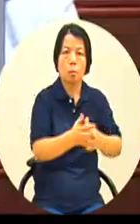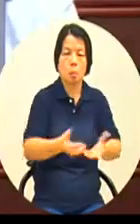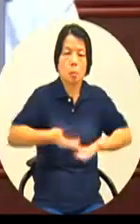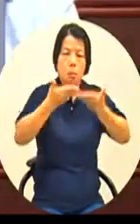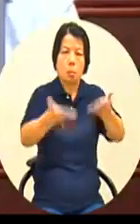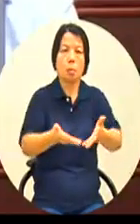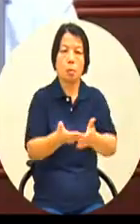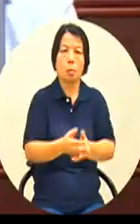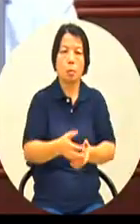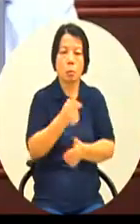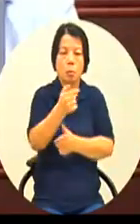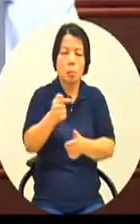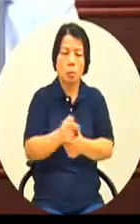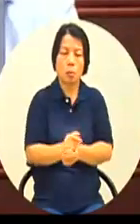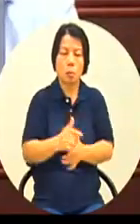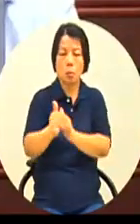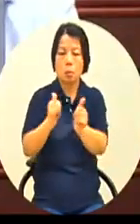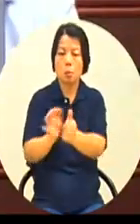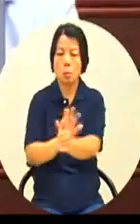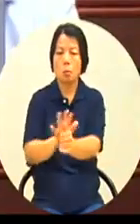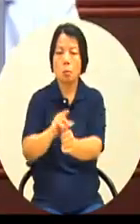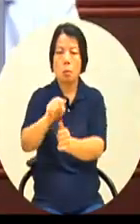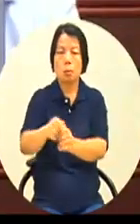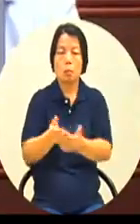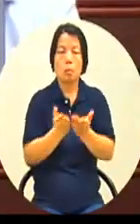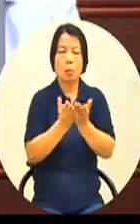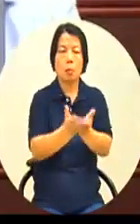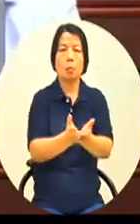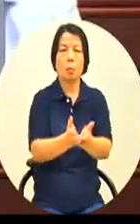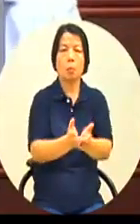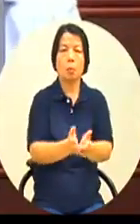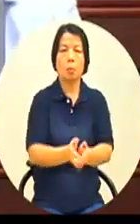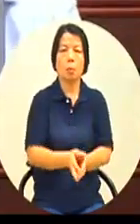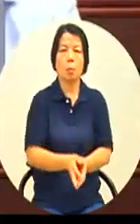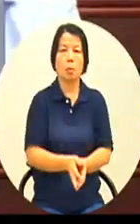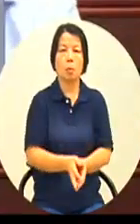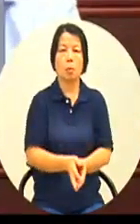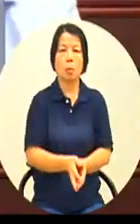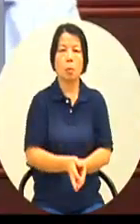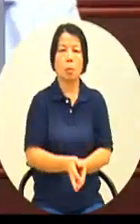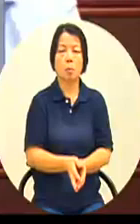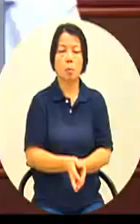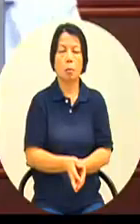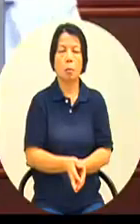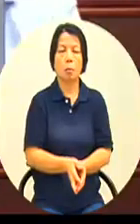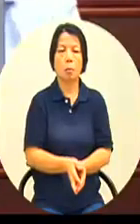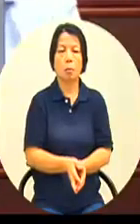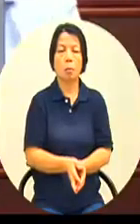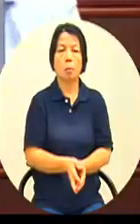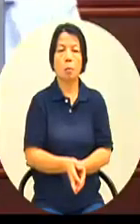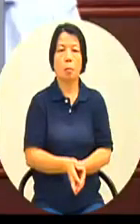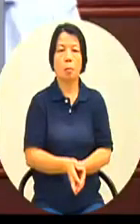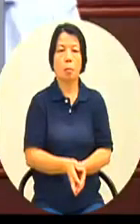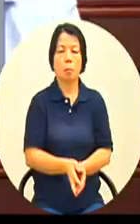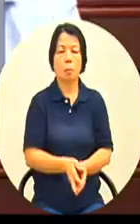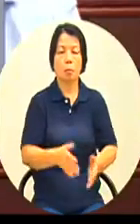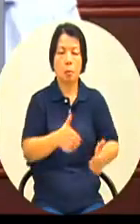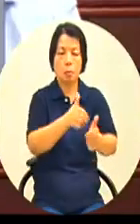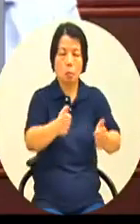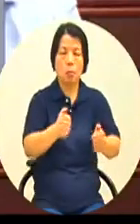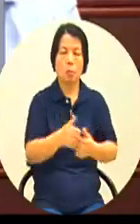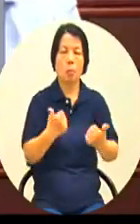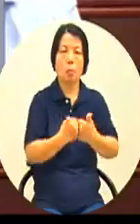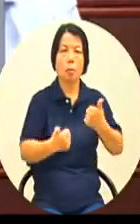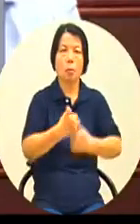最好的这个为民服务的这个轮船服务呢，作为这个考量的标准。那也很感谢刚才议